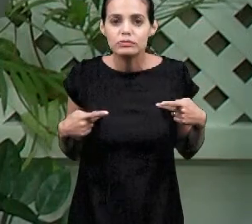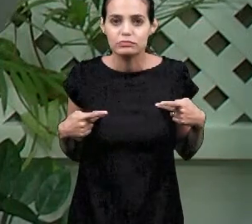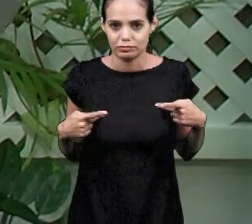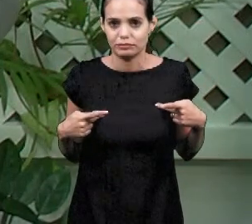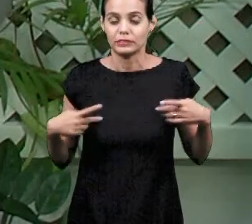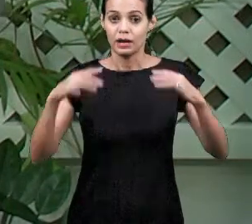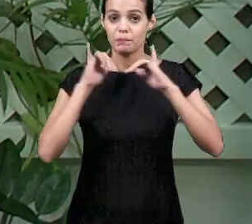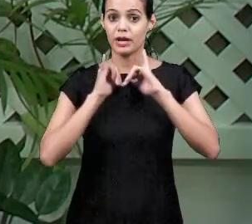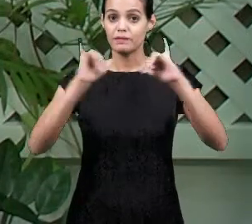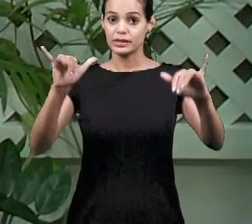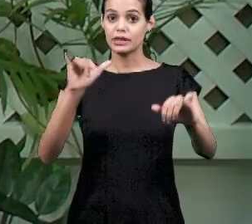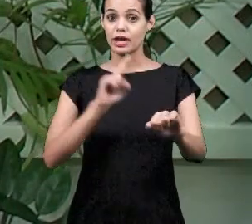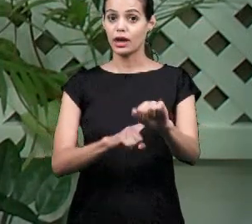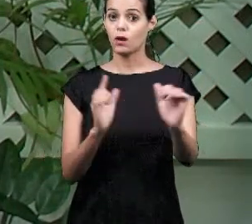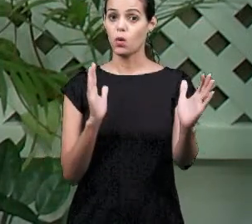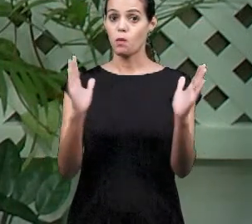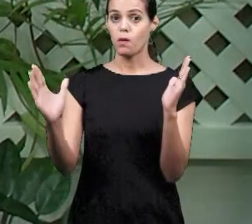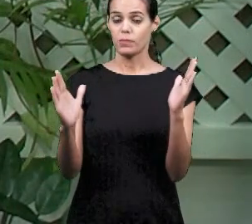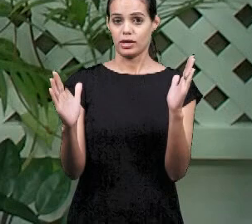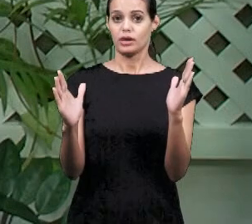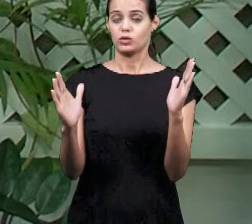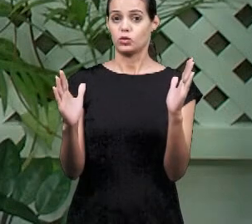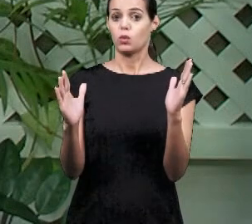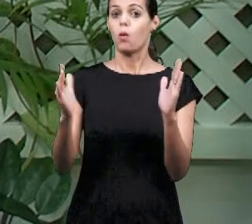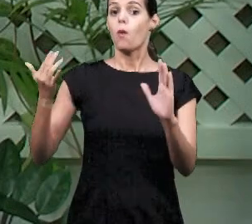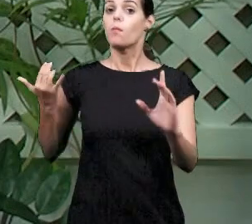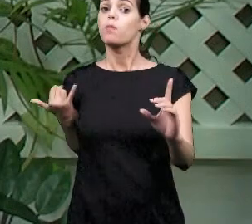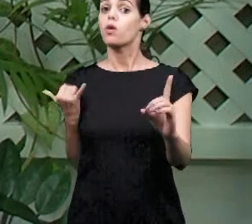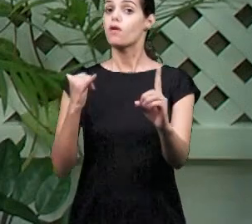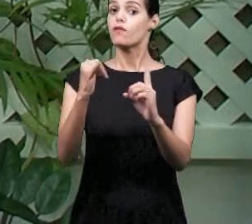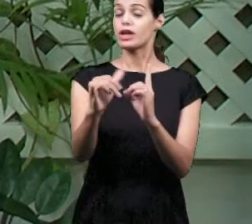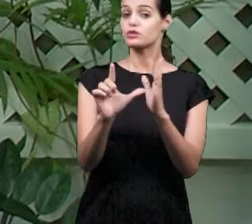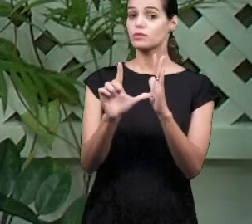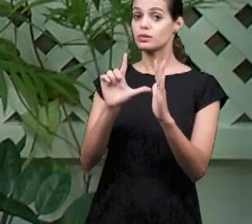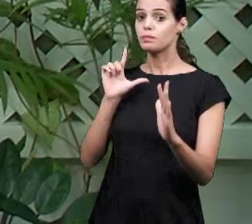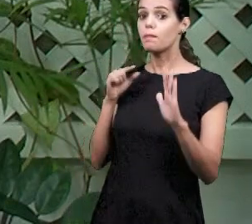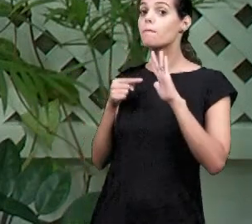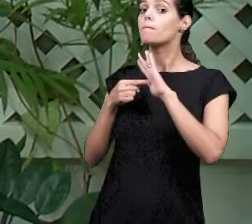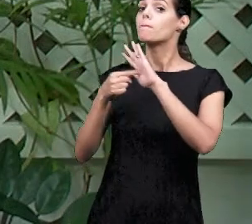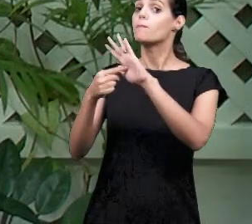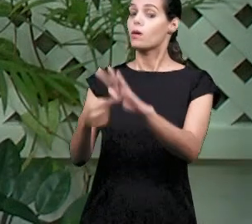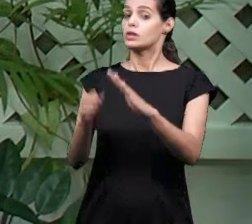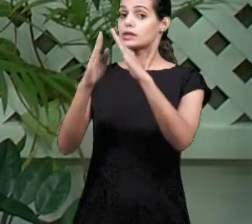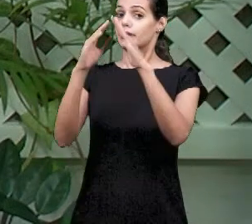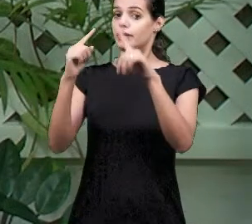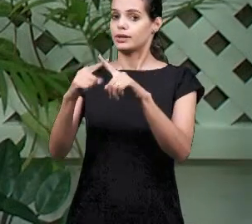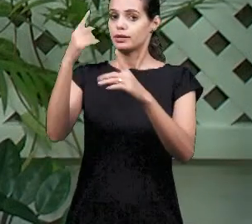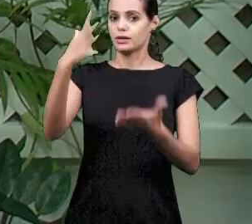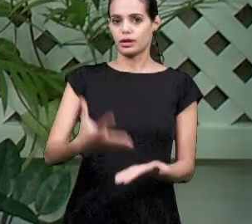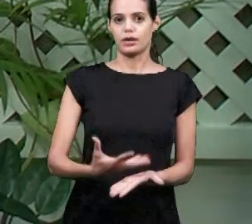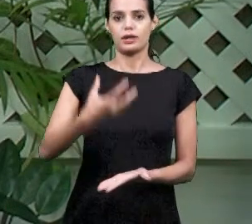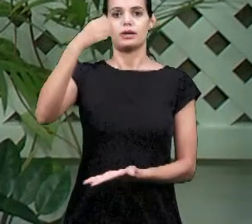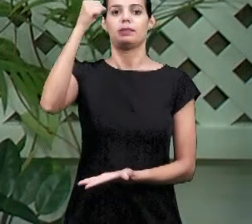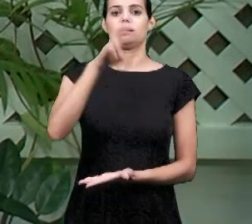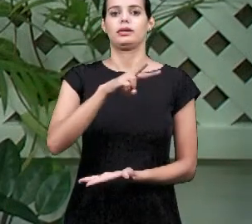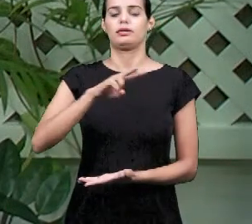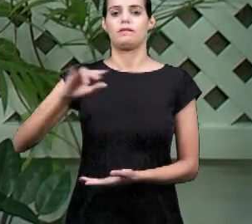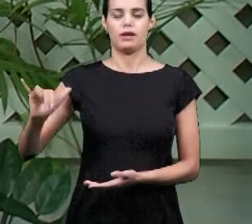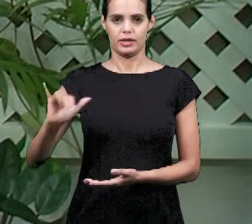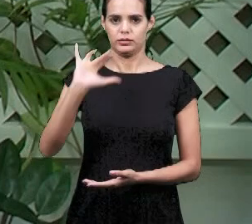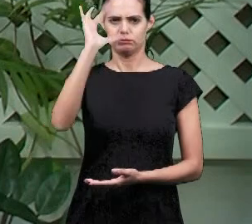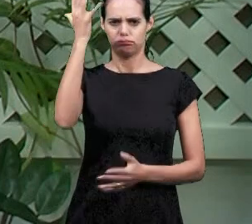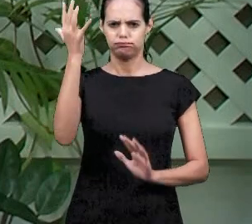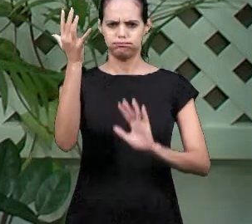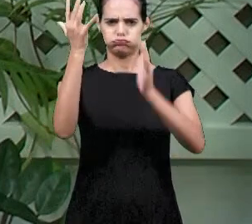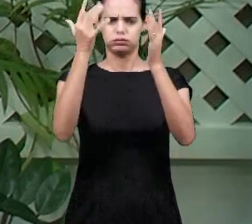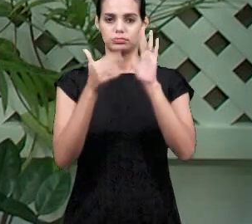La foule, elle aime bien d'entendre beaucoup de choses, qui parlent sur beaucoup de choses. Et avant, on parlait qu'un